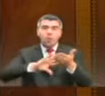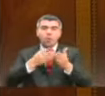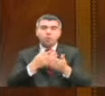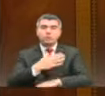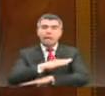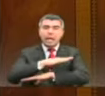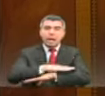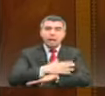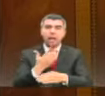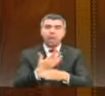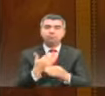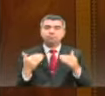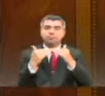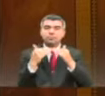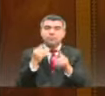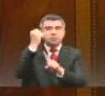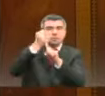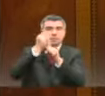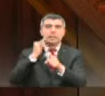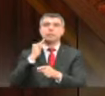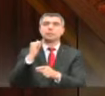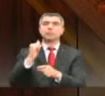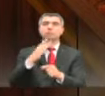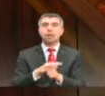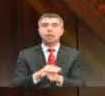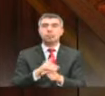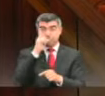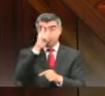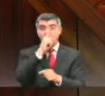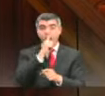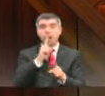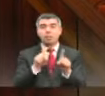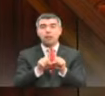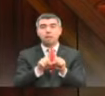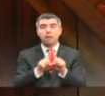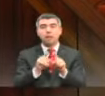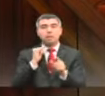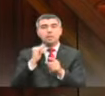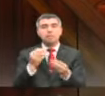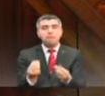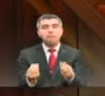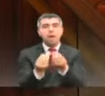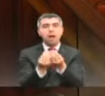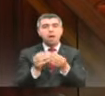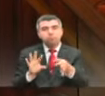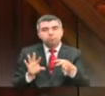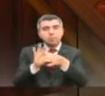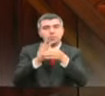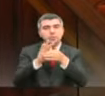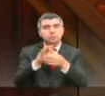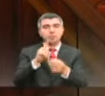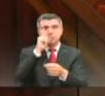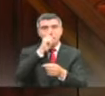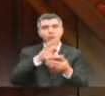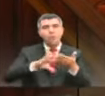والبناء الحقوقي ورش مستمر، فإنها تتعهد بمواصلة نهج الإصلاح في هذا